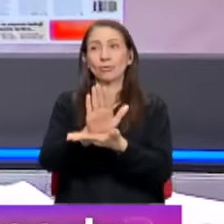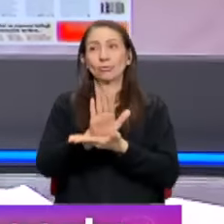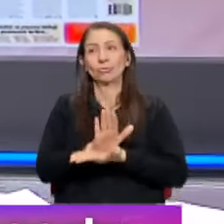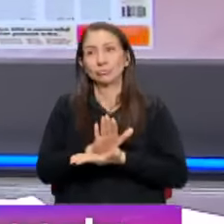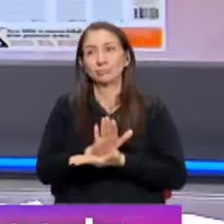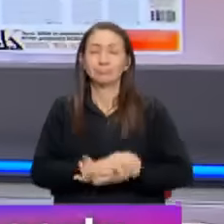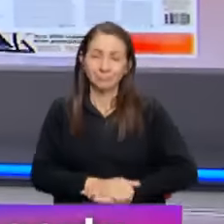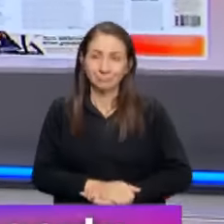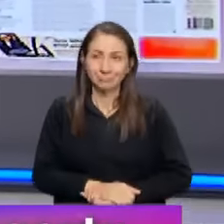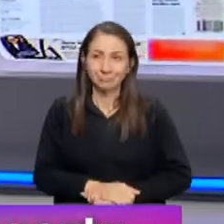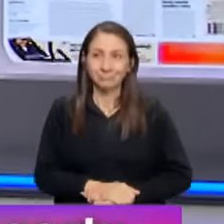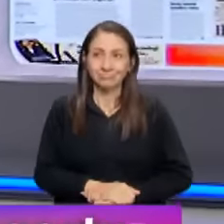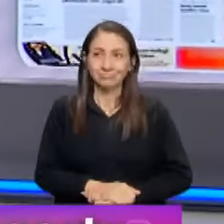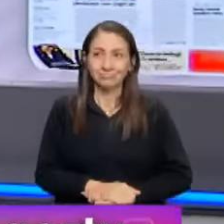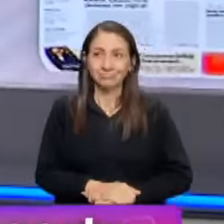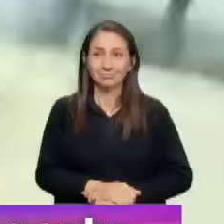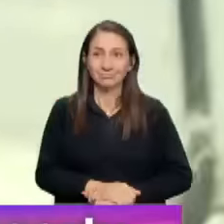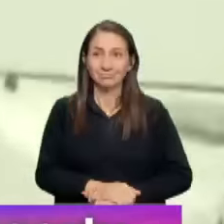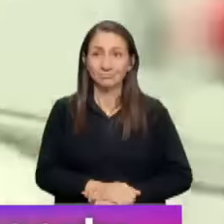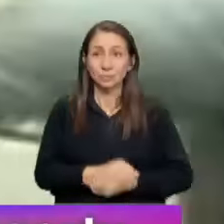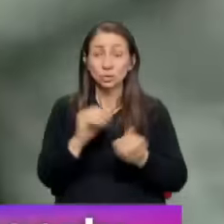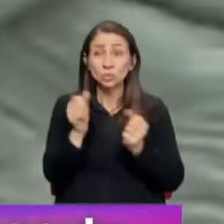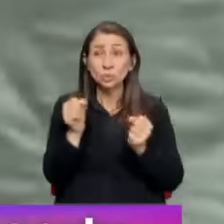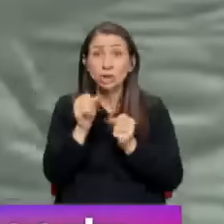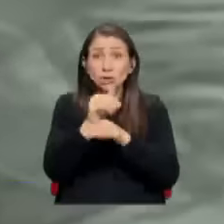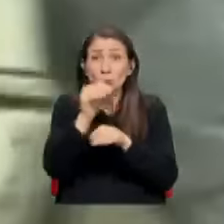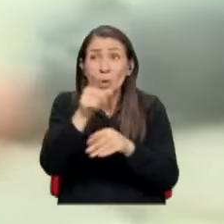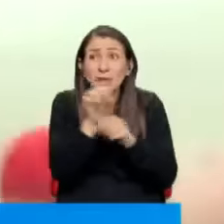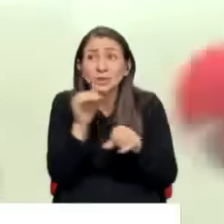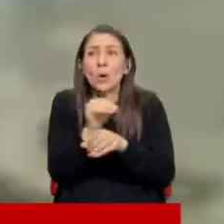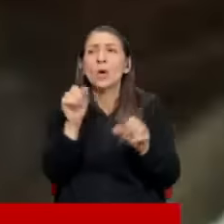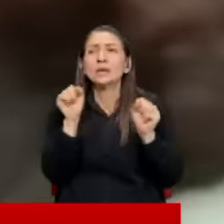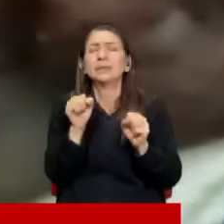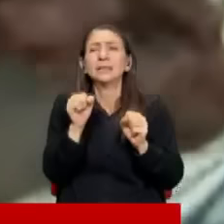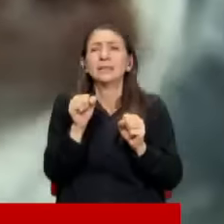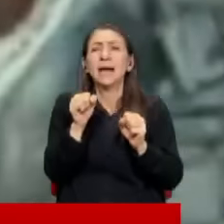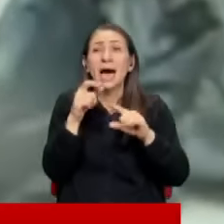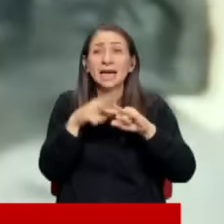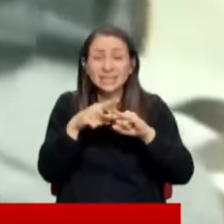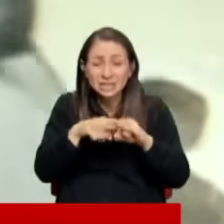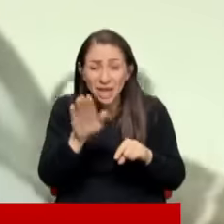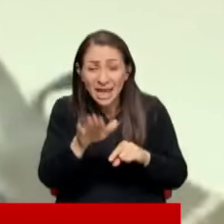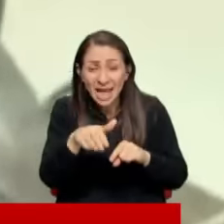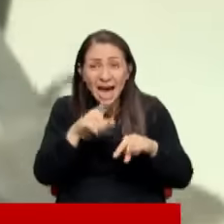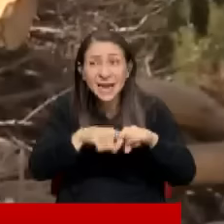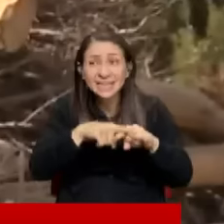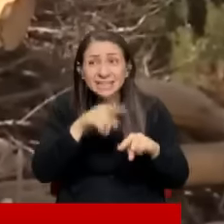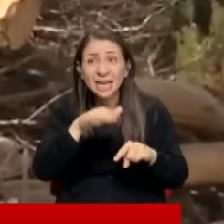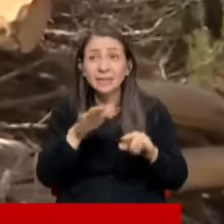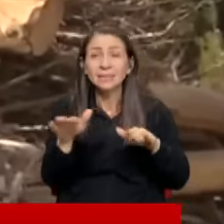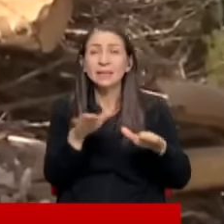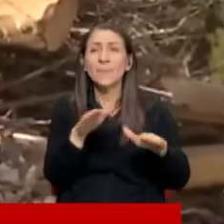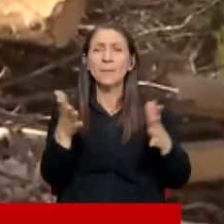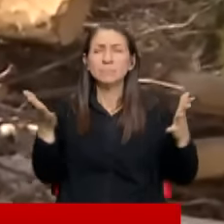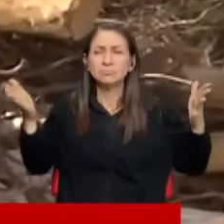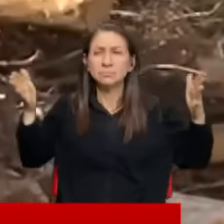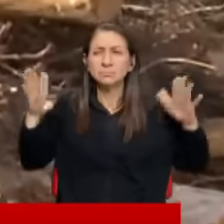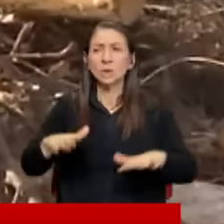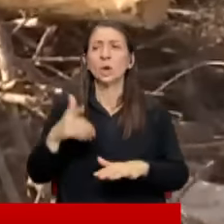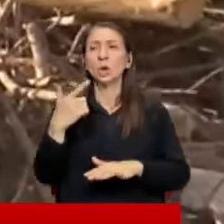geldi. Yaşıyor mu çocuk? Yaşıyor, yaşıyor, yaşıyor. Hatice, Hatice. Depremde yıkıma